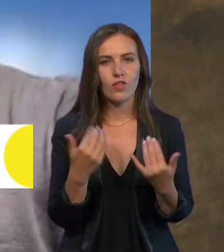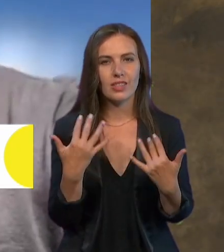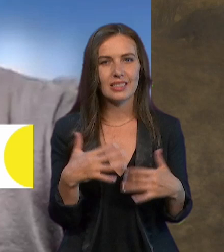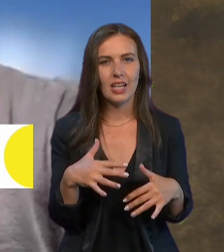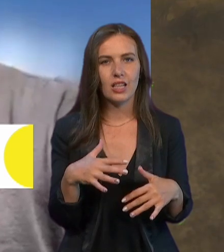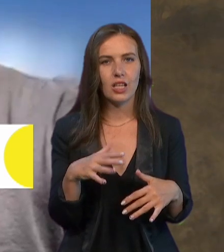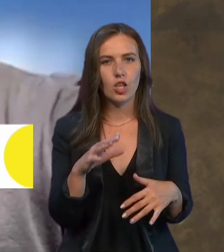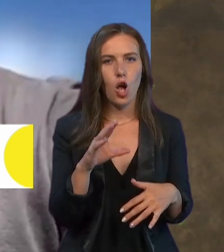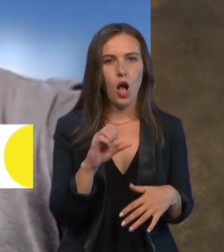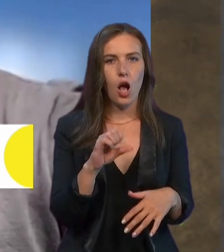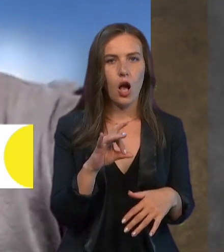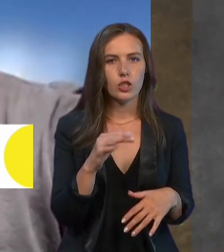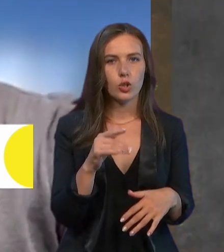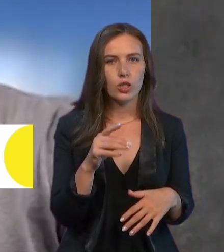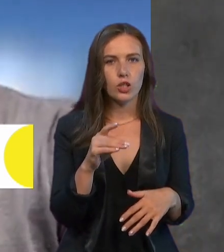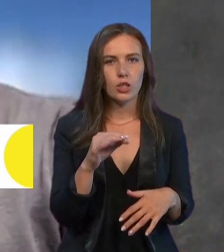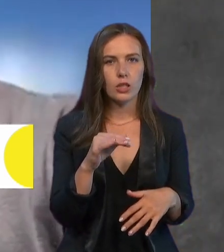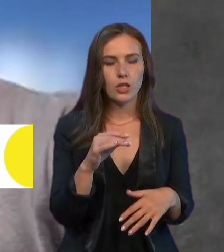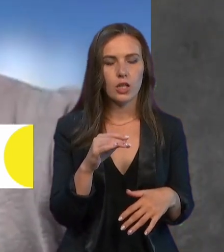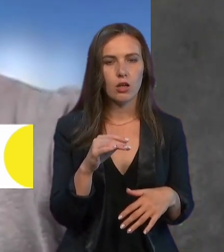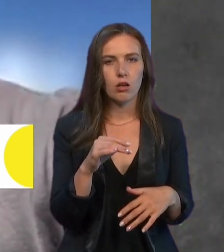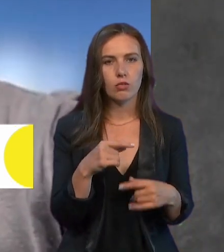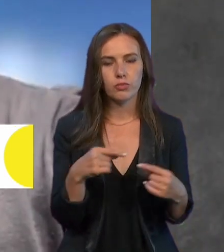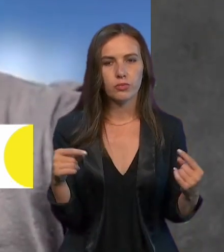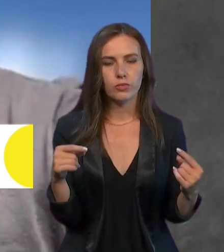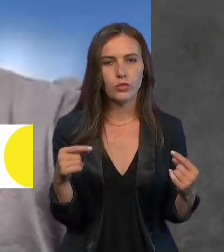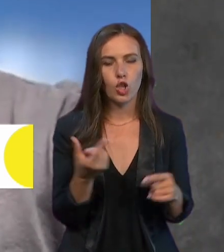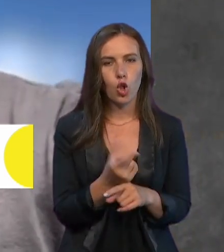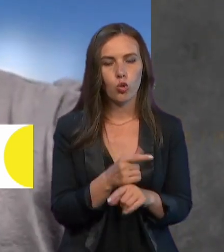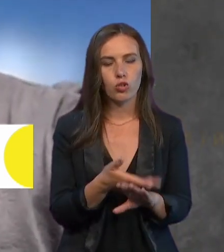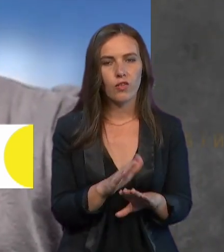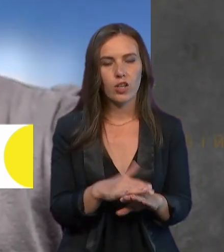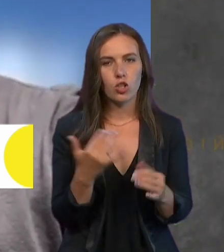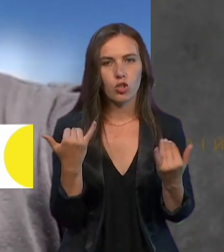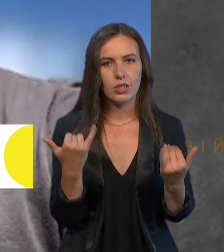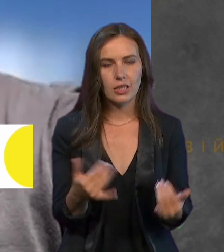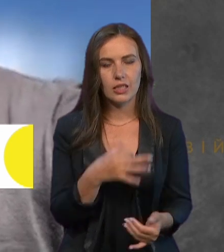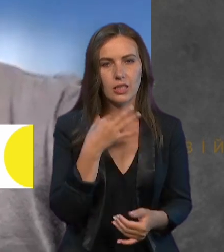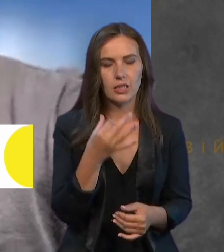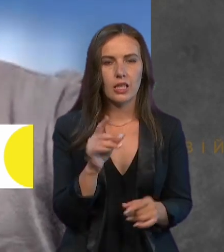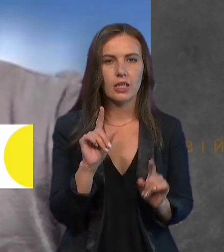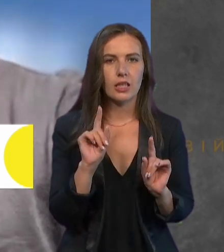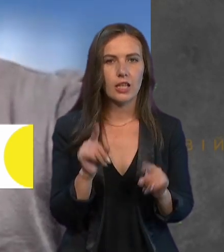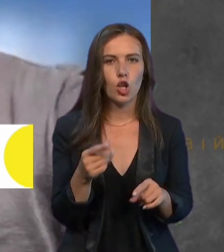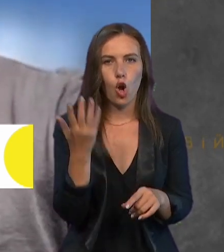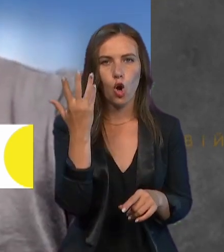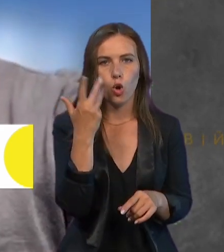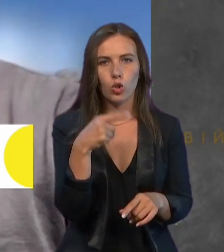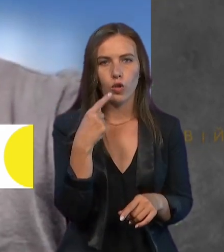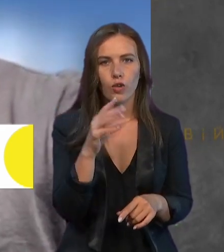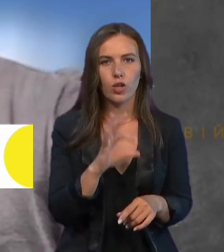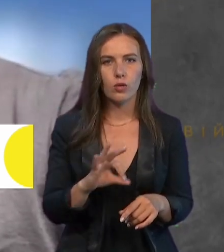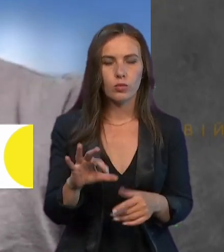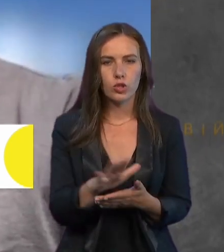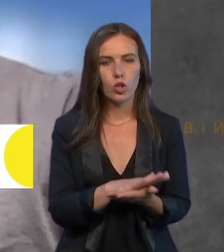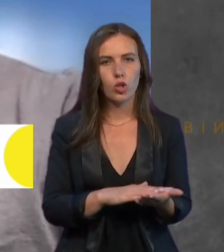археологічних об'єктів, мається на увазі саме нерухомої спадщини, дуже важко зараз сказати. Теж, коли ми говоримо про руйнування або